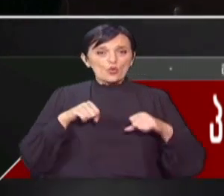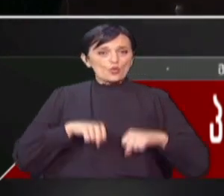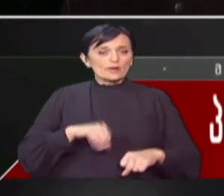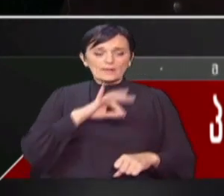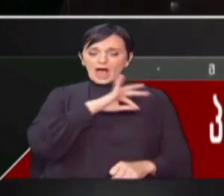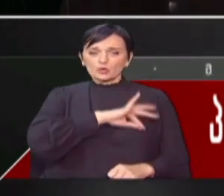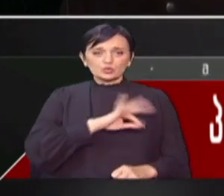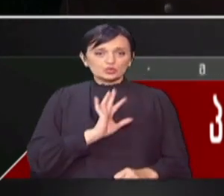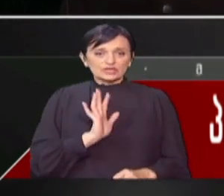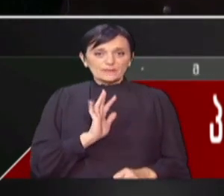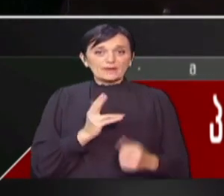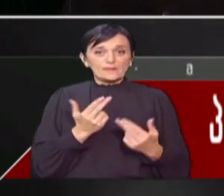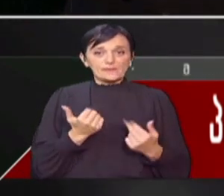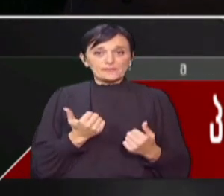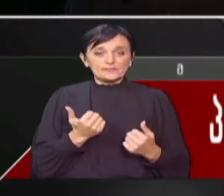არ უსარგებლია და